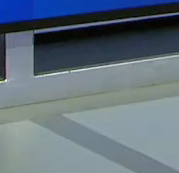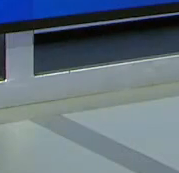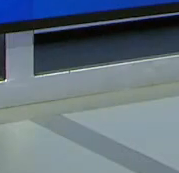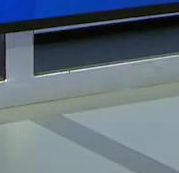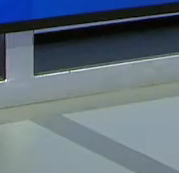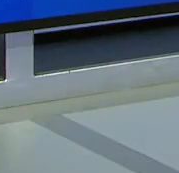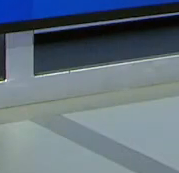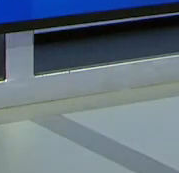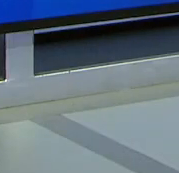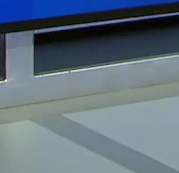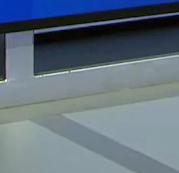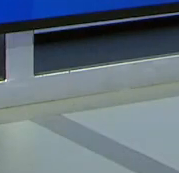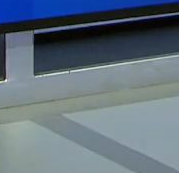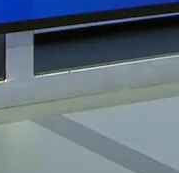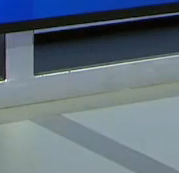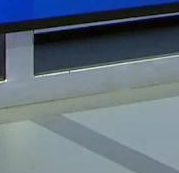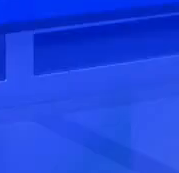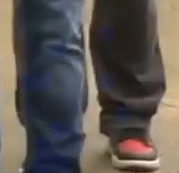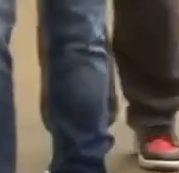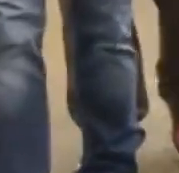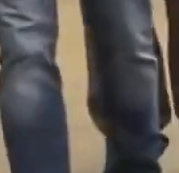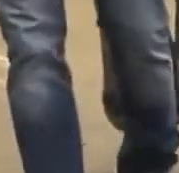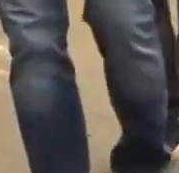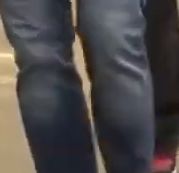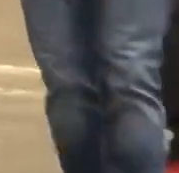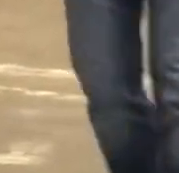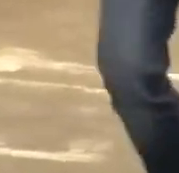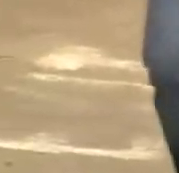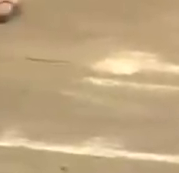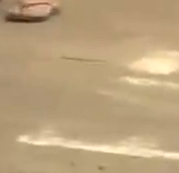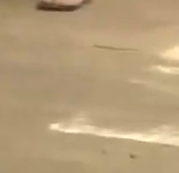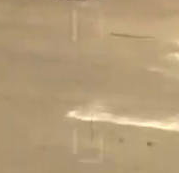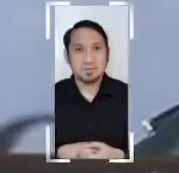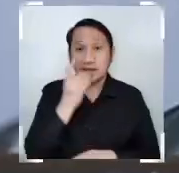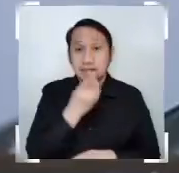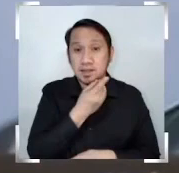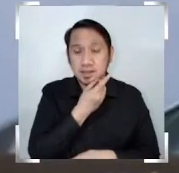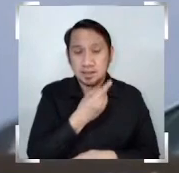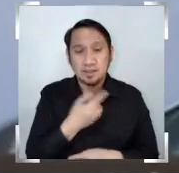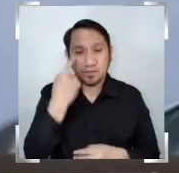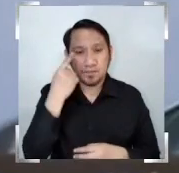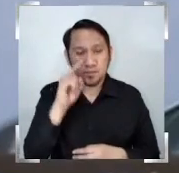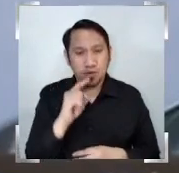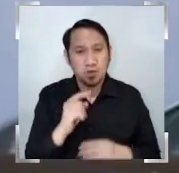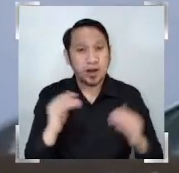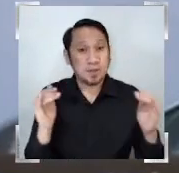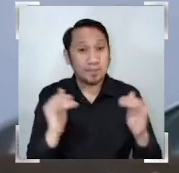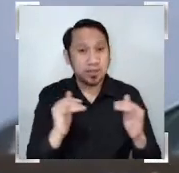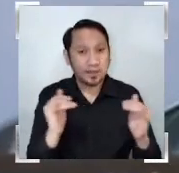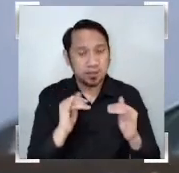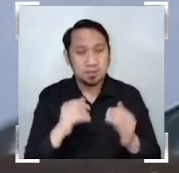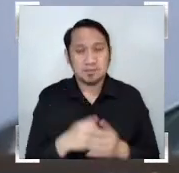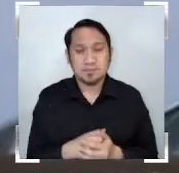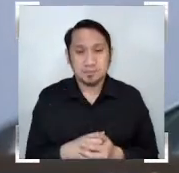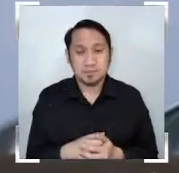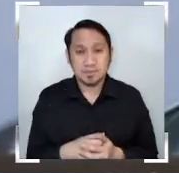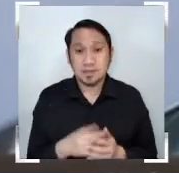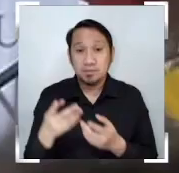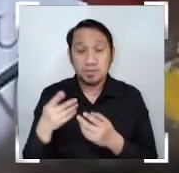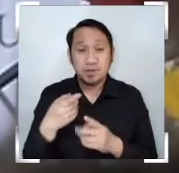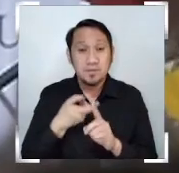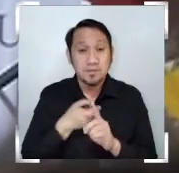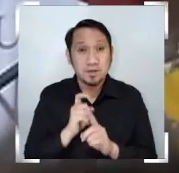Nasa Davao City ngayon si Presumptive Vice President Sara Duterte para sa ilang online meeting. Ayon niyan sa kanyang tagapagsalita na si Mayor